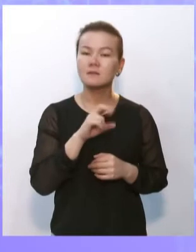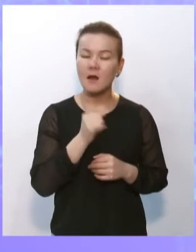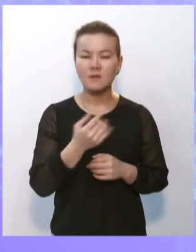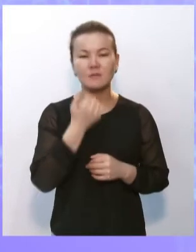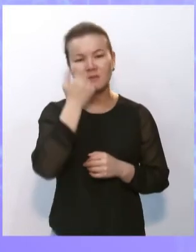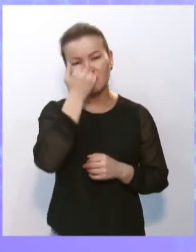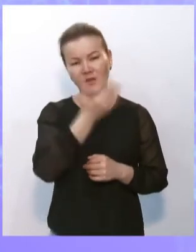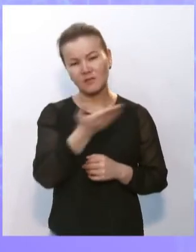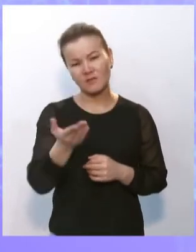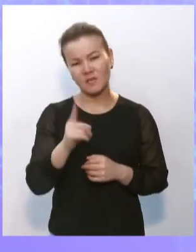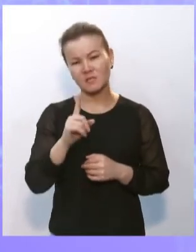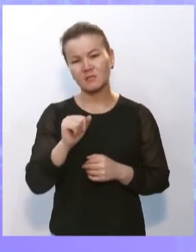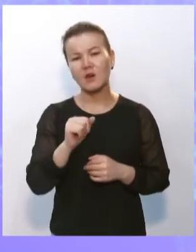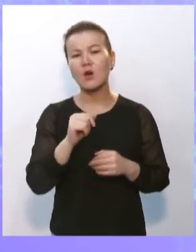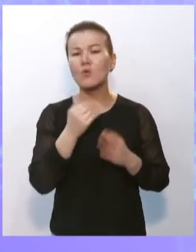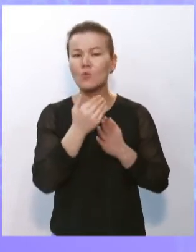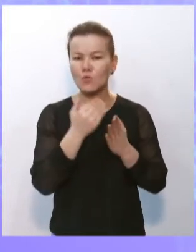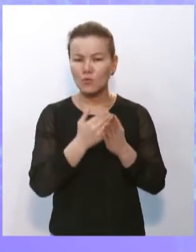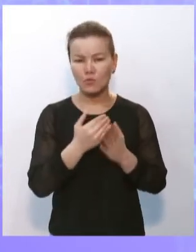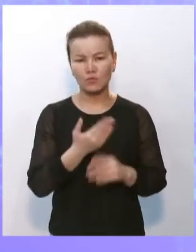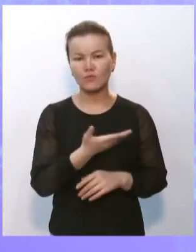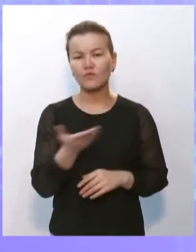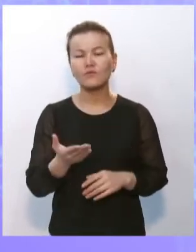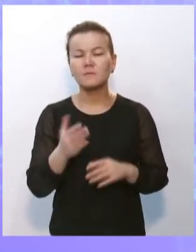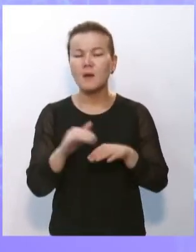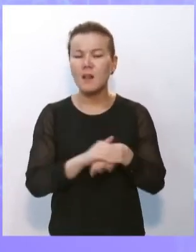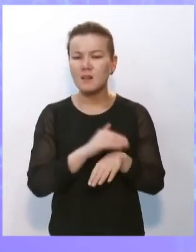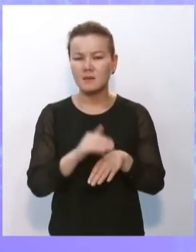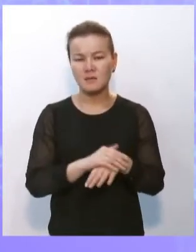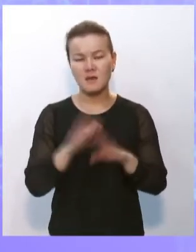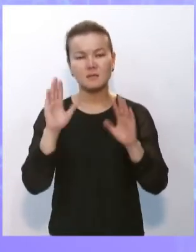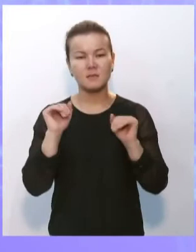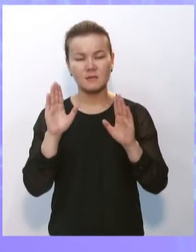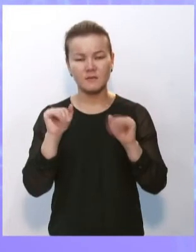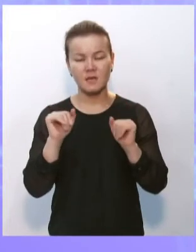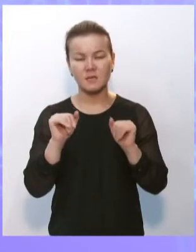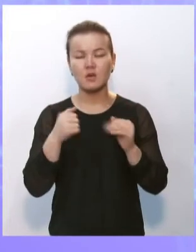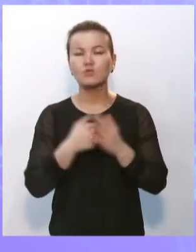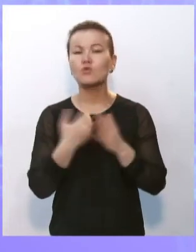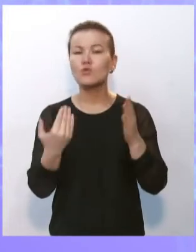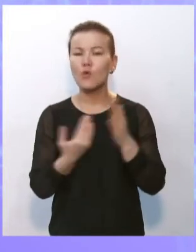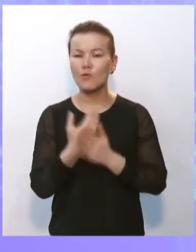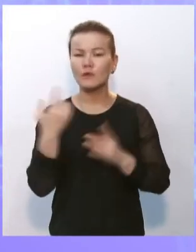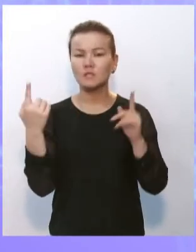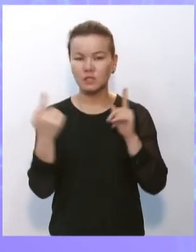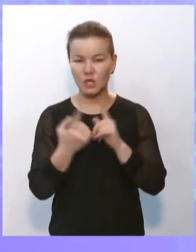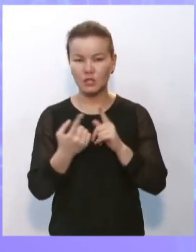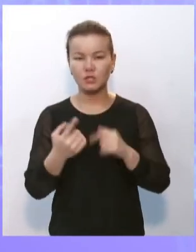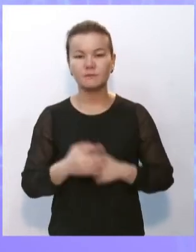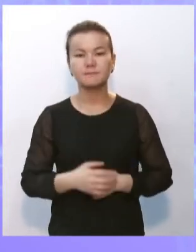работу на уроке вы молодцы до свидания до новых встреч